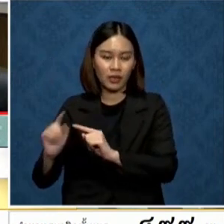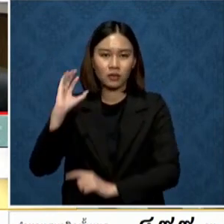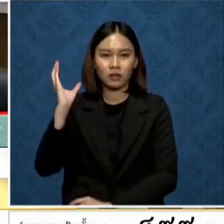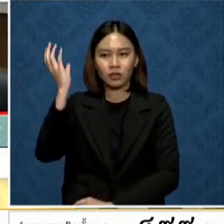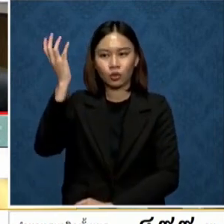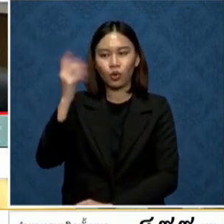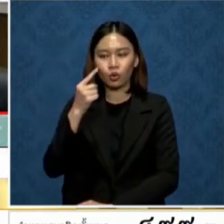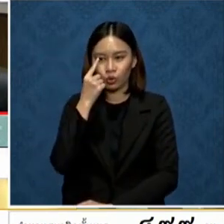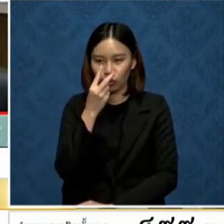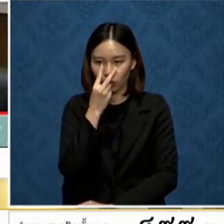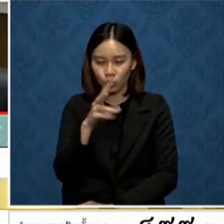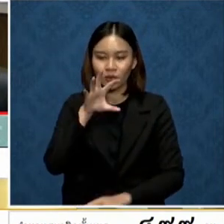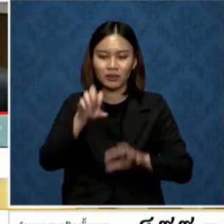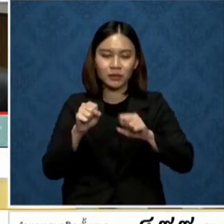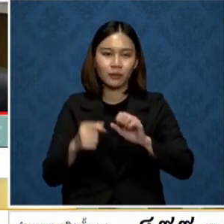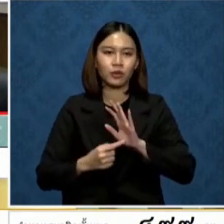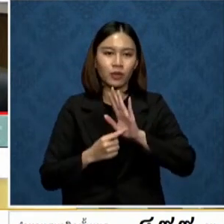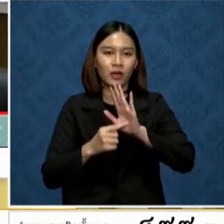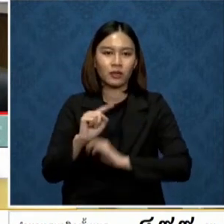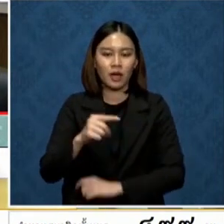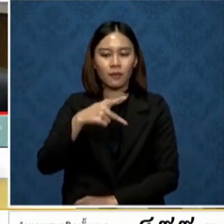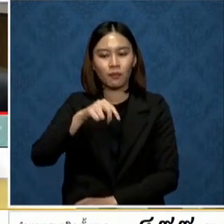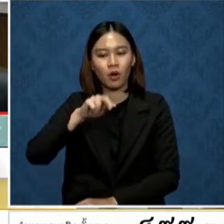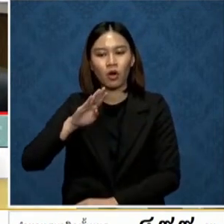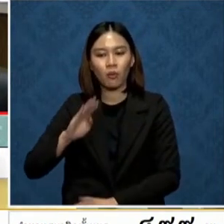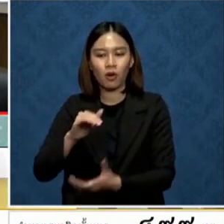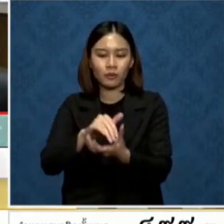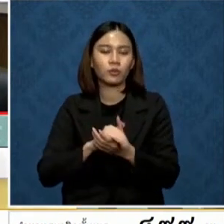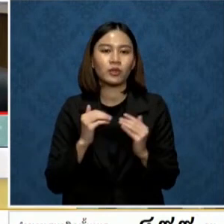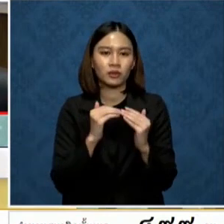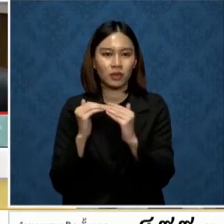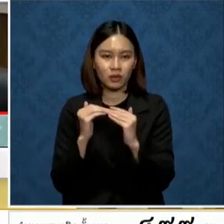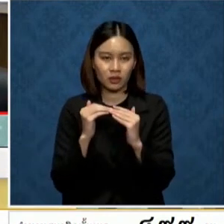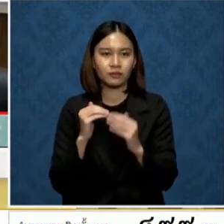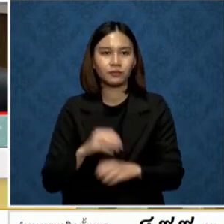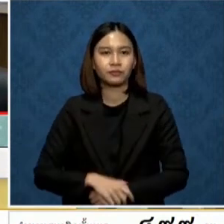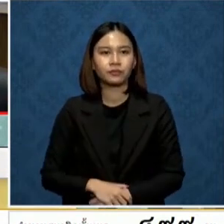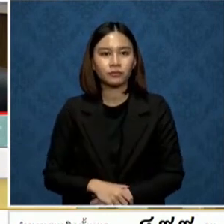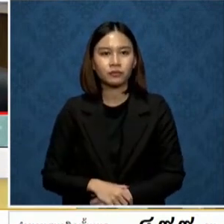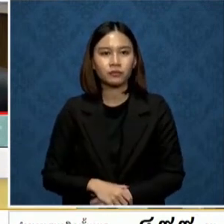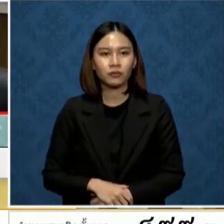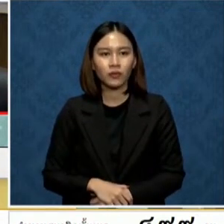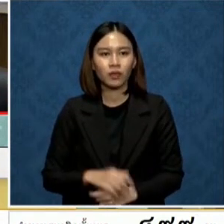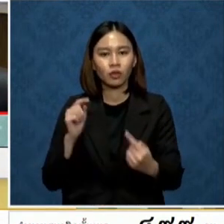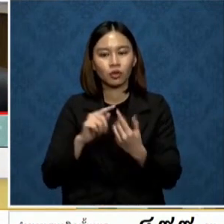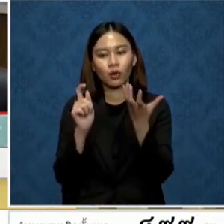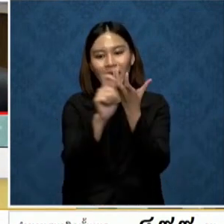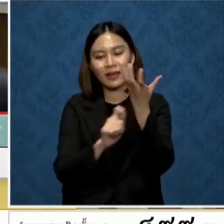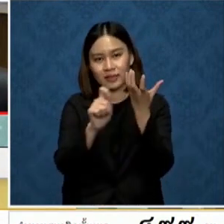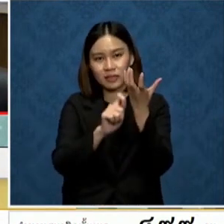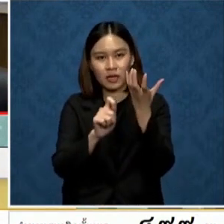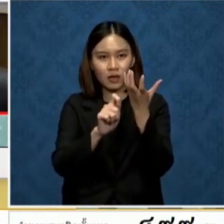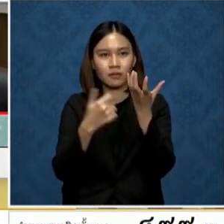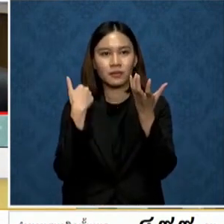โลกจับตาดูยกตัวอย่างเช่นพรบสมรสเท่าเทียมค่ะท่านประธานในแถบเอเชียเนี่ย